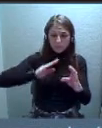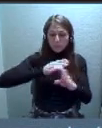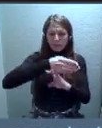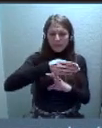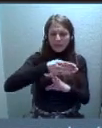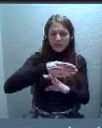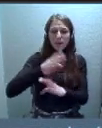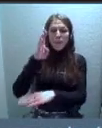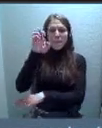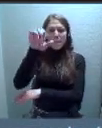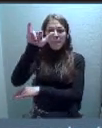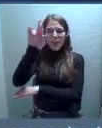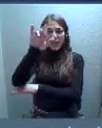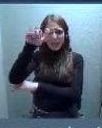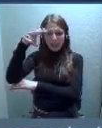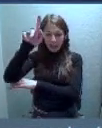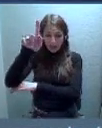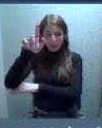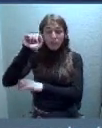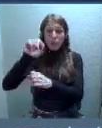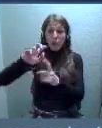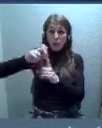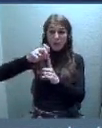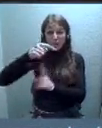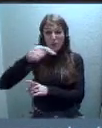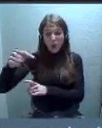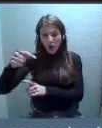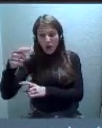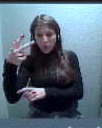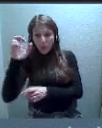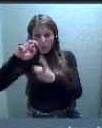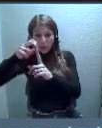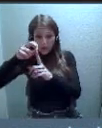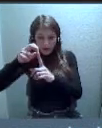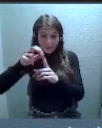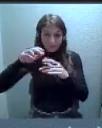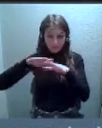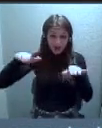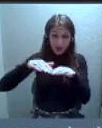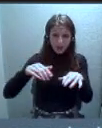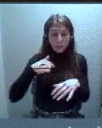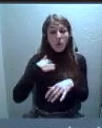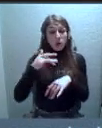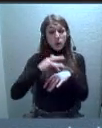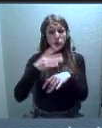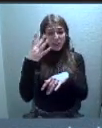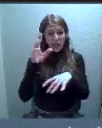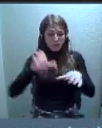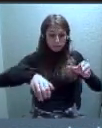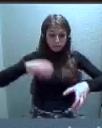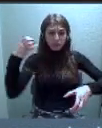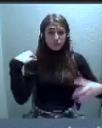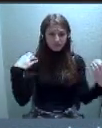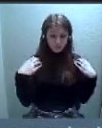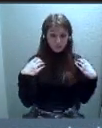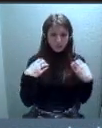3 degrés. Et on le fait pour une ONG que j'aime beaucoup, qui s'appelle Handicap International, parce que moi qui porte 4 prothèses, je sais ce qu'ils font là-bas, partout dans le monde entier, pour équiper